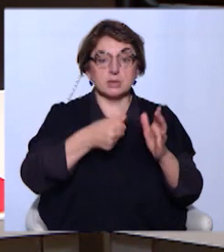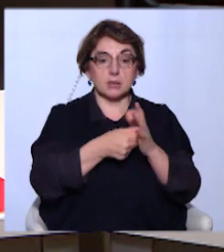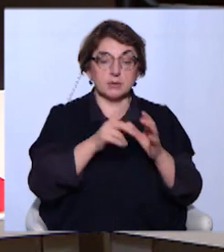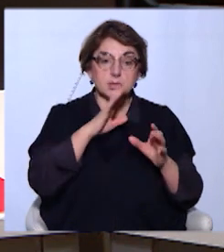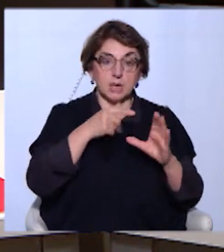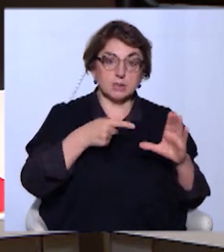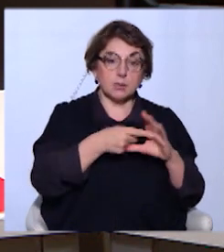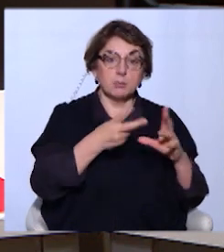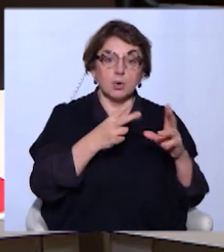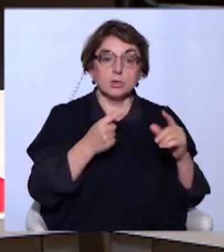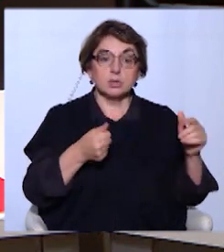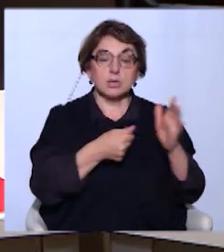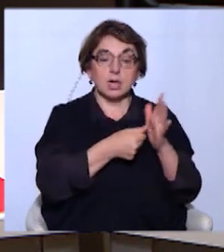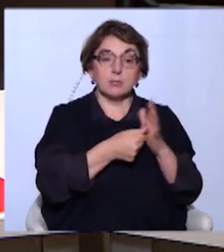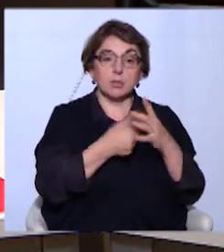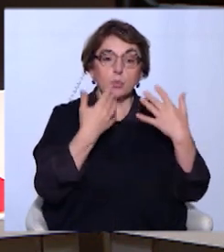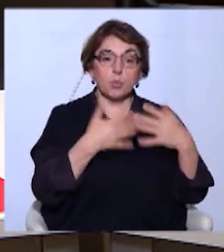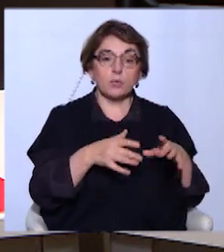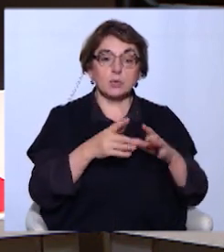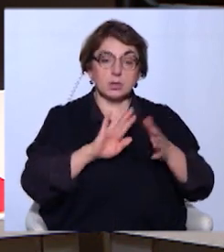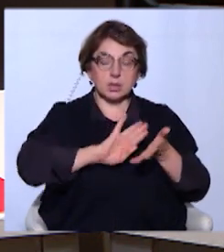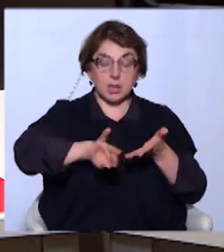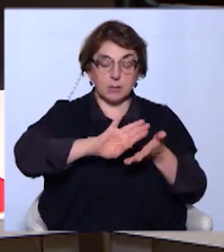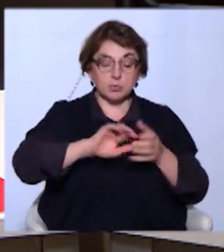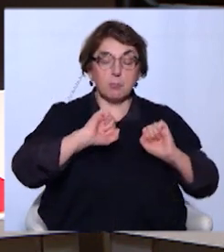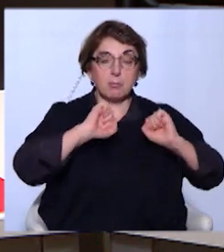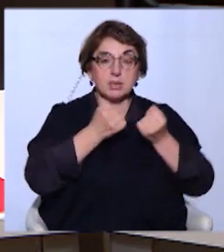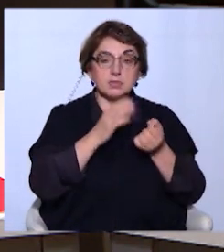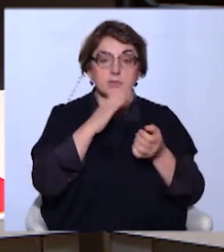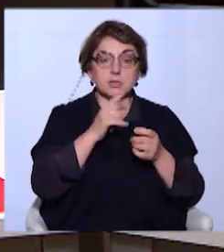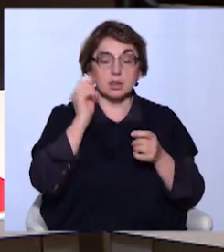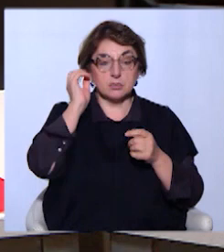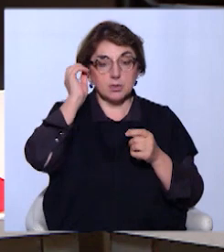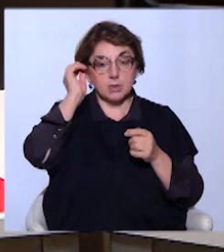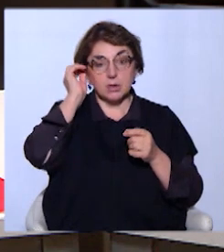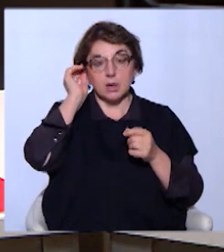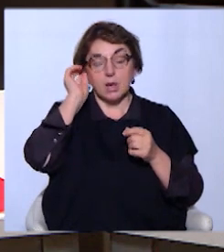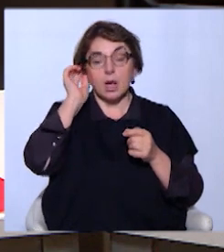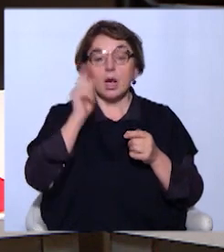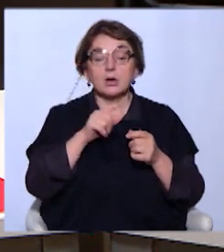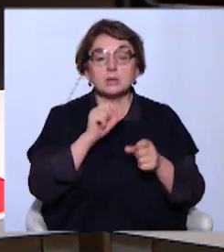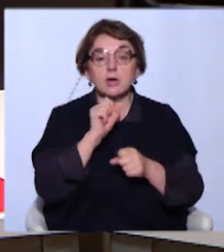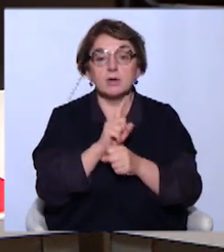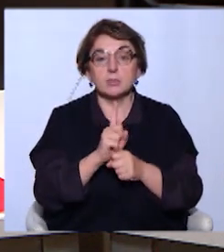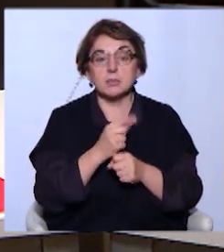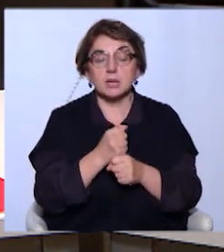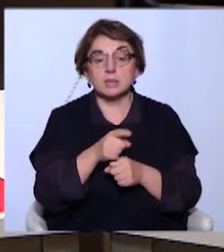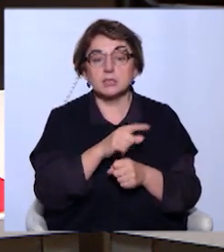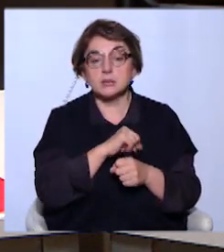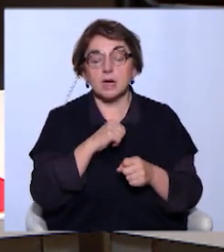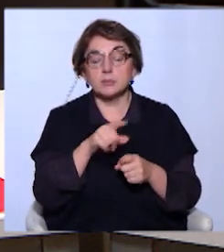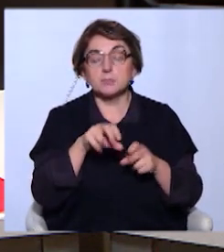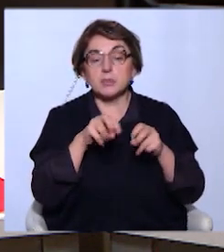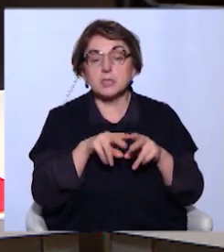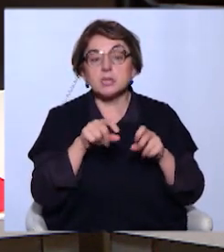ხოლო ერთი მილი საშუალებით შედის წყალი და მეორე მილი საშუალებით კი უკვე გამოდის ამ მაცივრიდან. რა ფუნქცია აქვს ამ